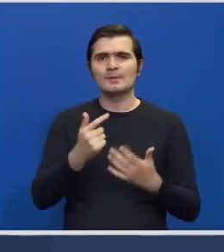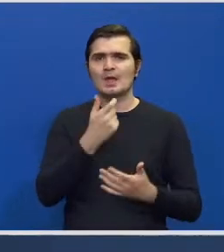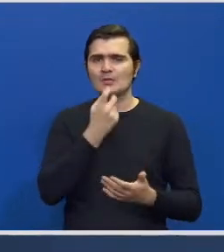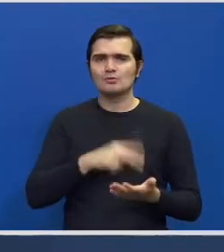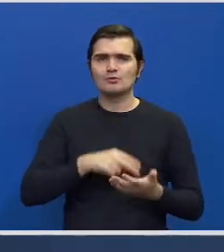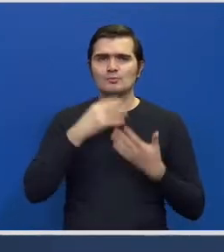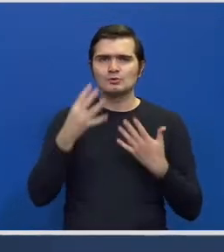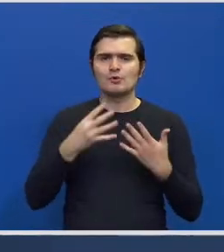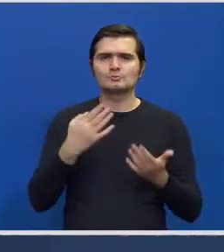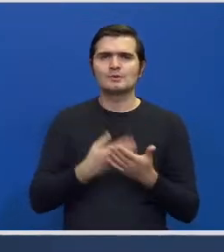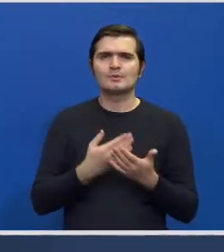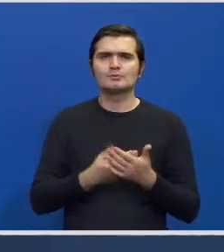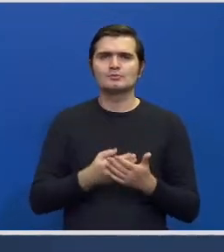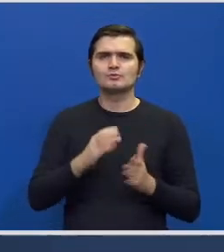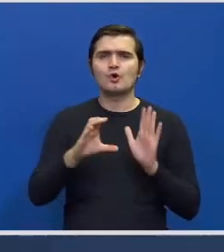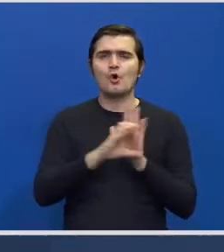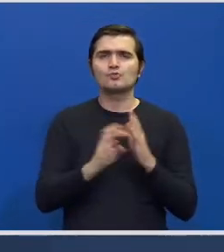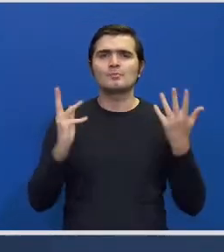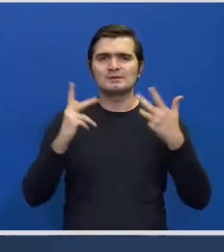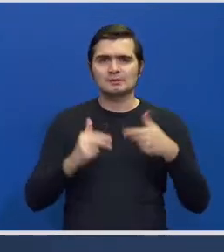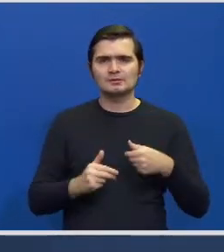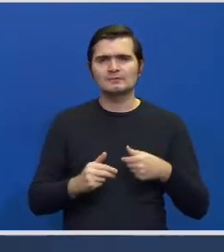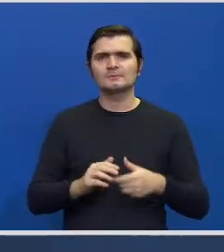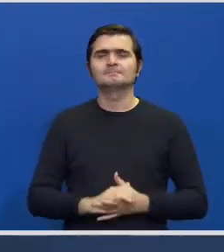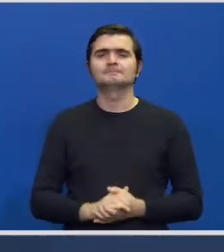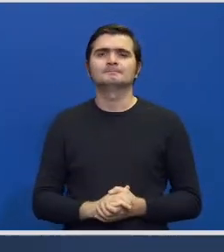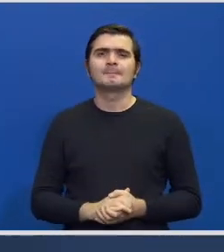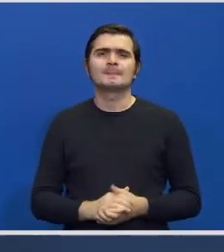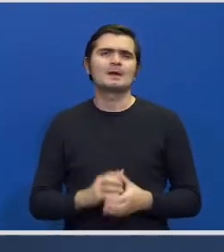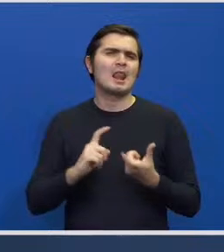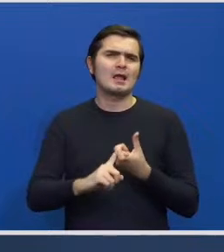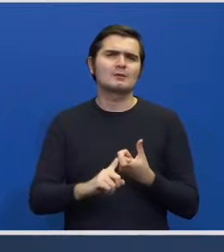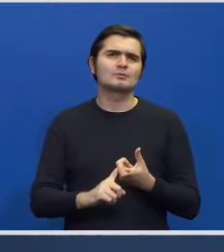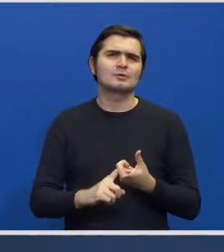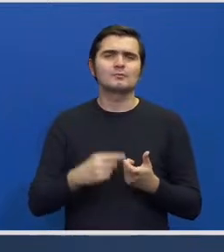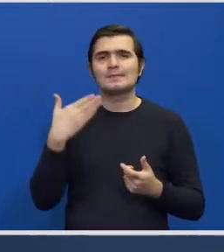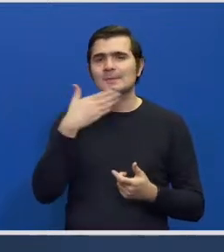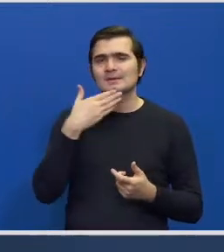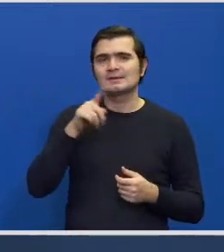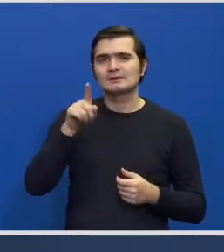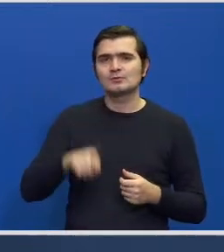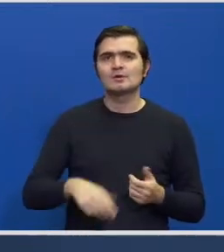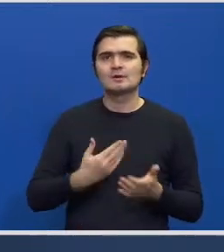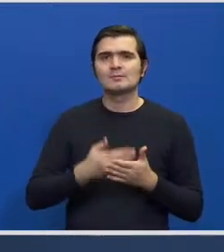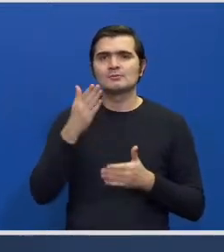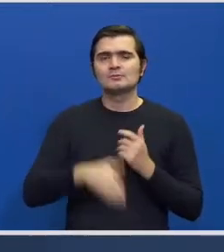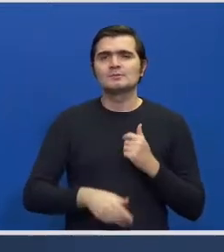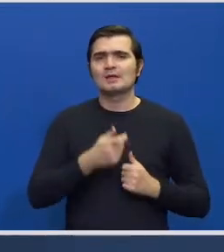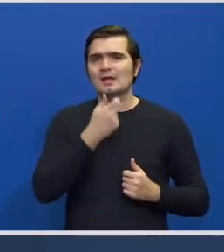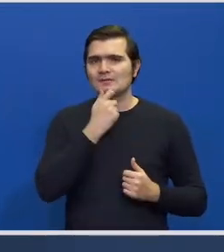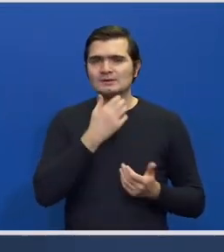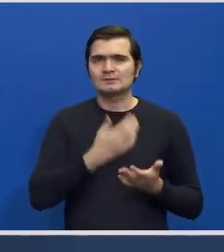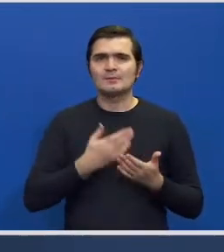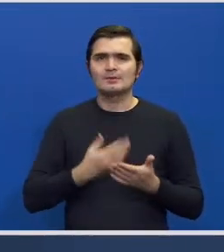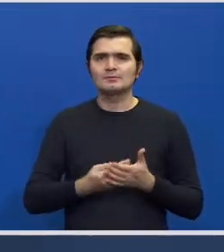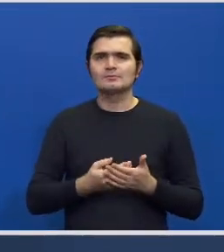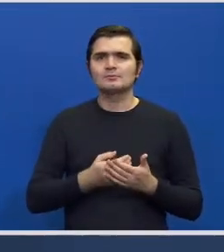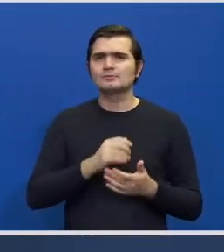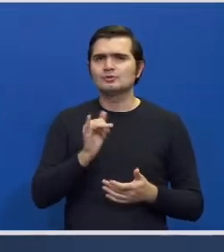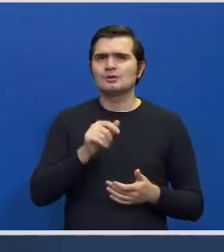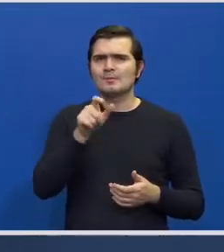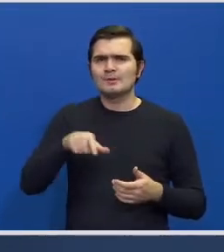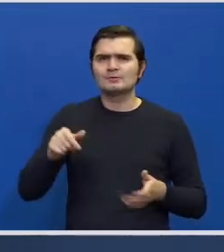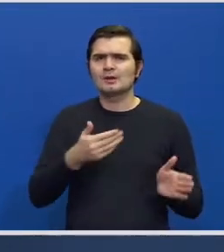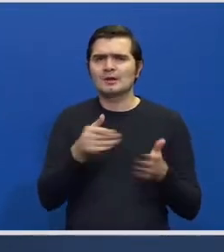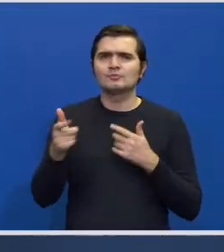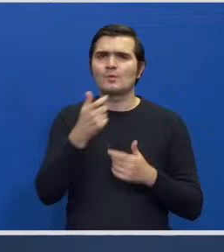a Guvernului numărul 57/2019 privind codul administrativ cu modificările și completările ulterioare referitoare la indemnizația lunară pentru limita de